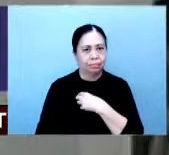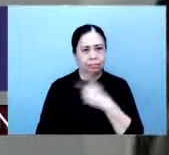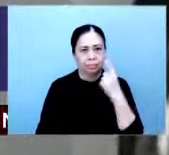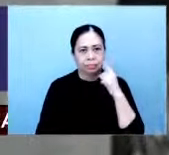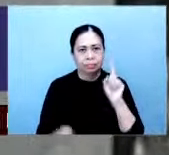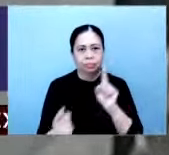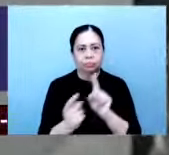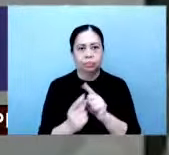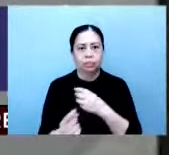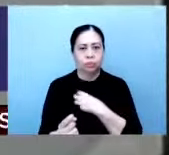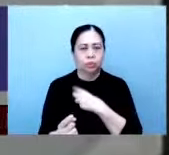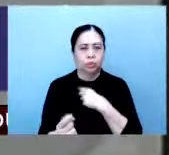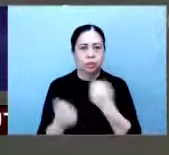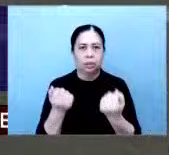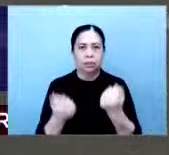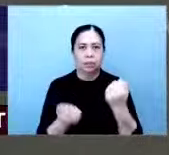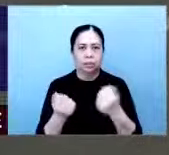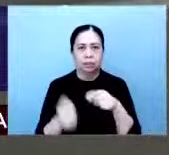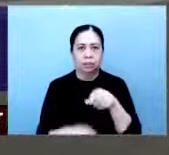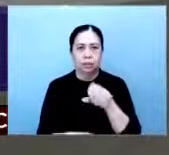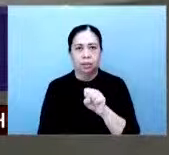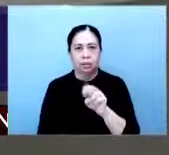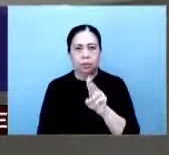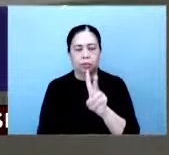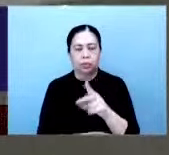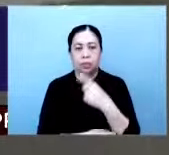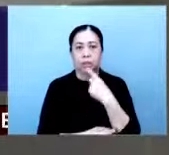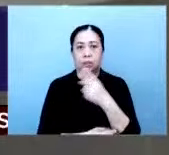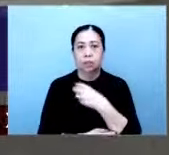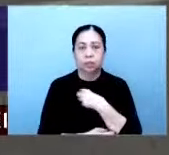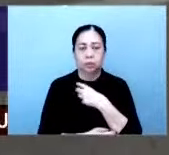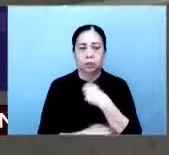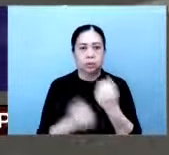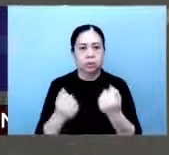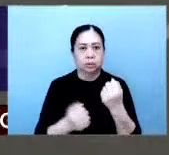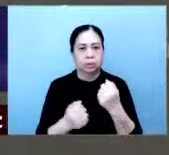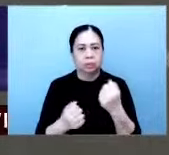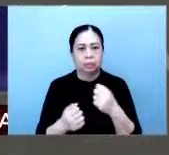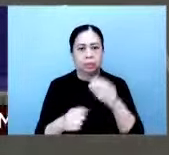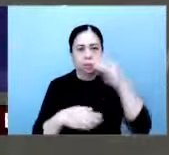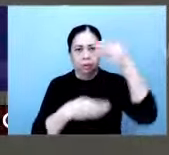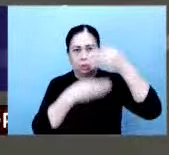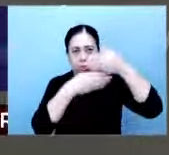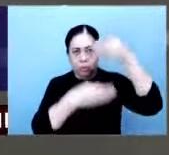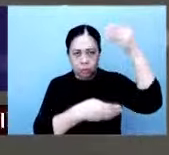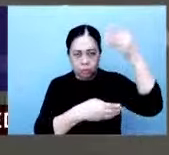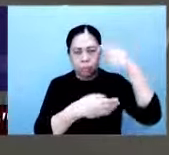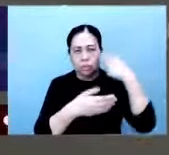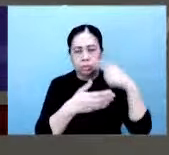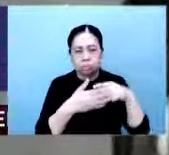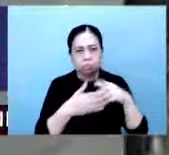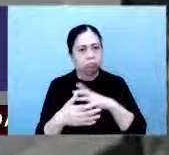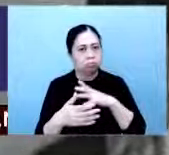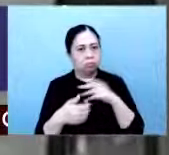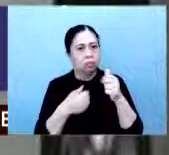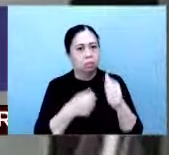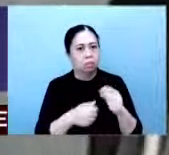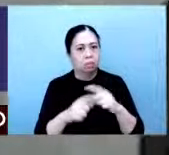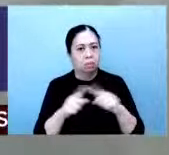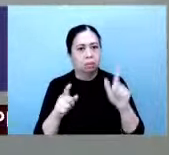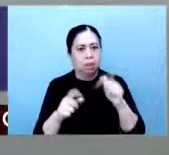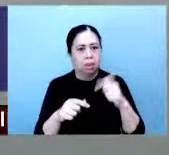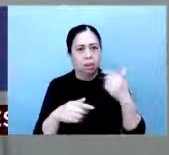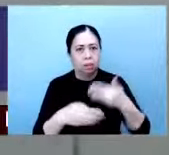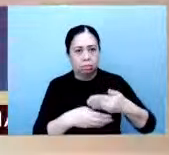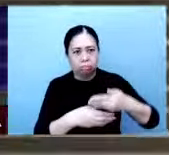pulis ang lalaking driver ng SUV inutusan ng pulis ang driver na ibaba ang bintana sumunod naman ng driver pero inangat niya ulit